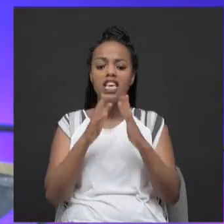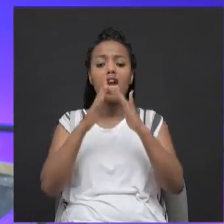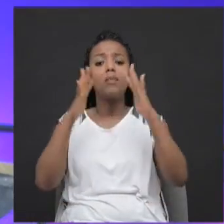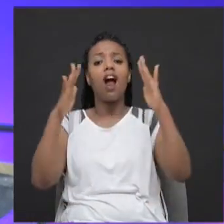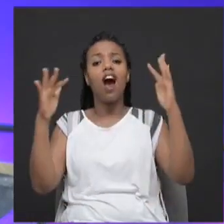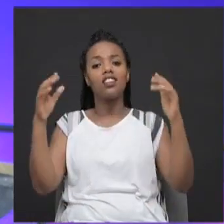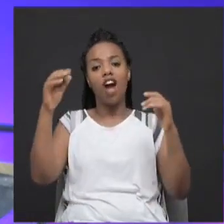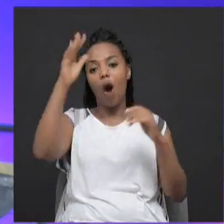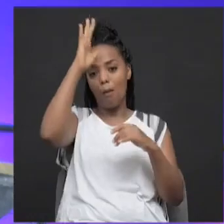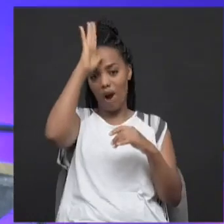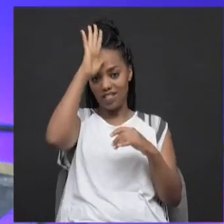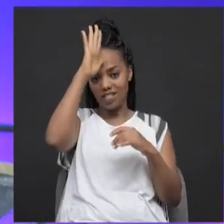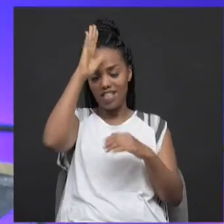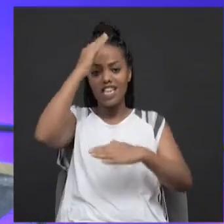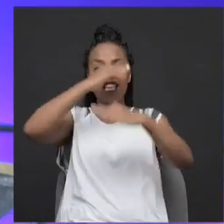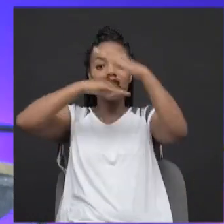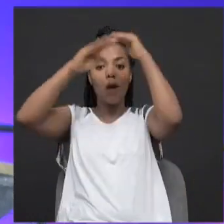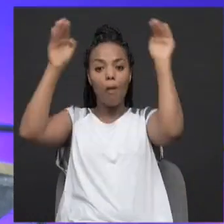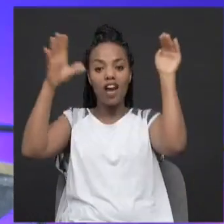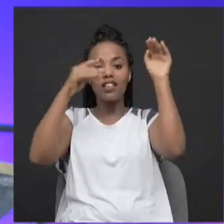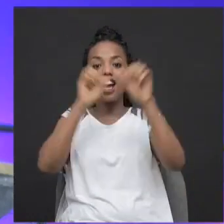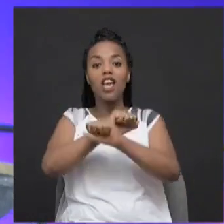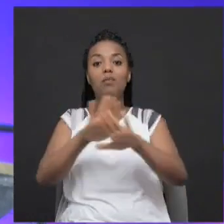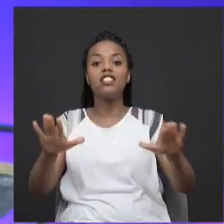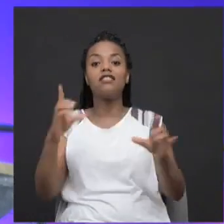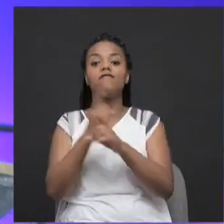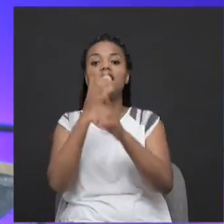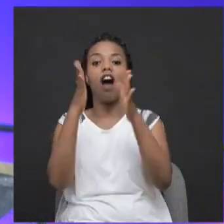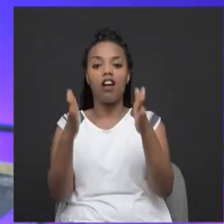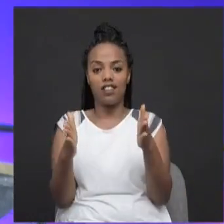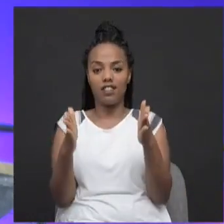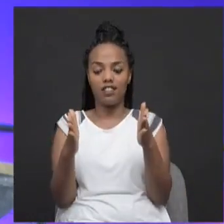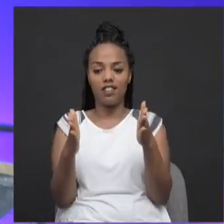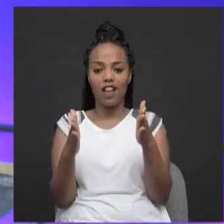የብርሃናት አባት የሰማይና የምድር ፈጣሪ